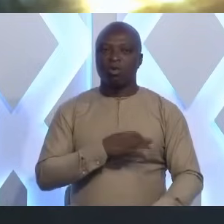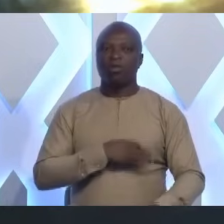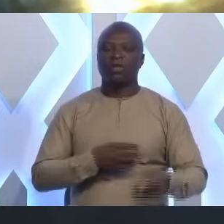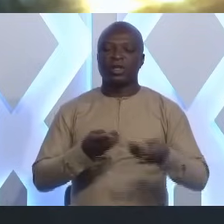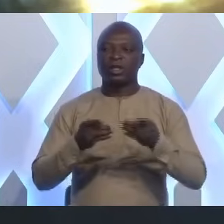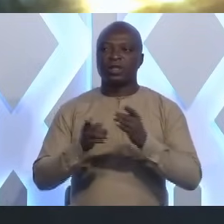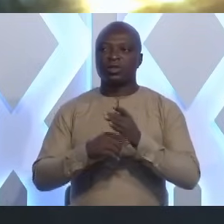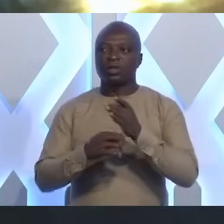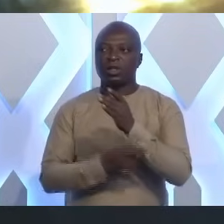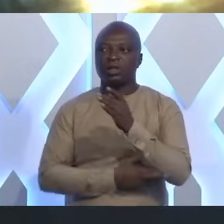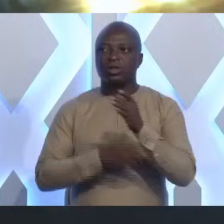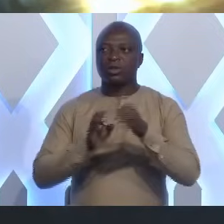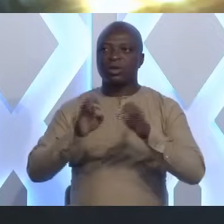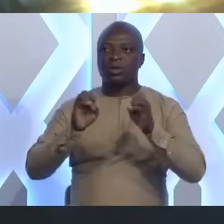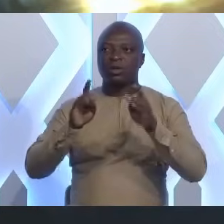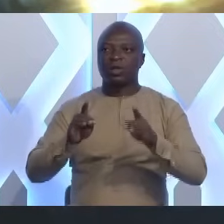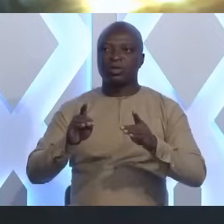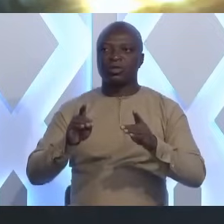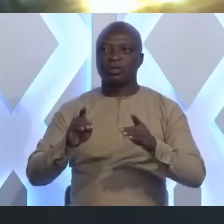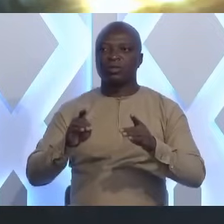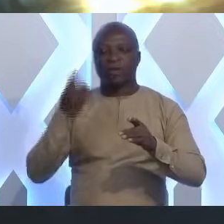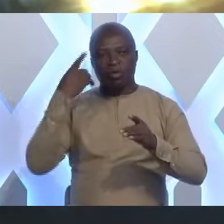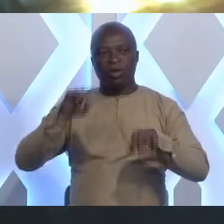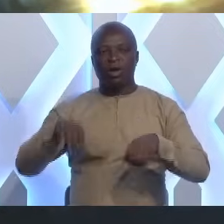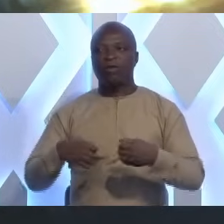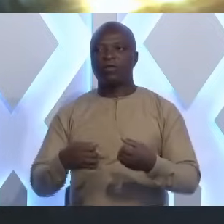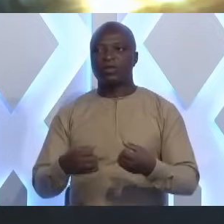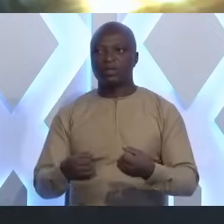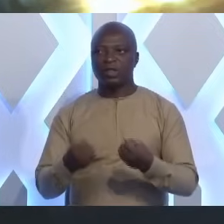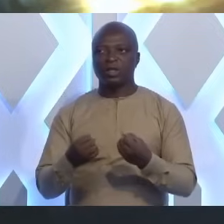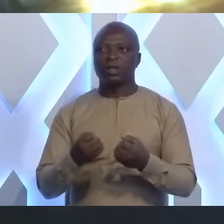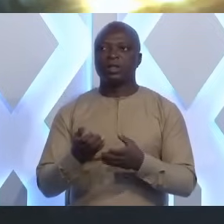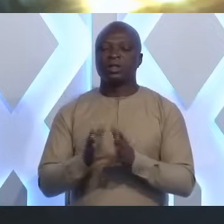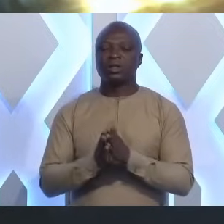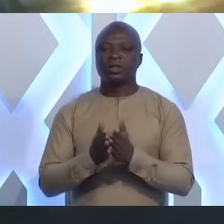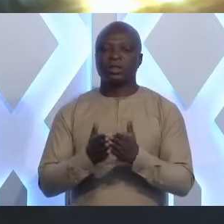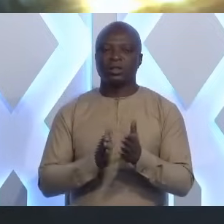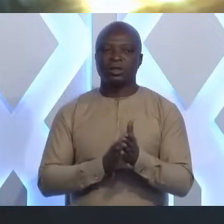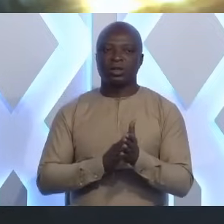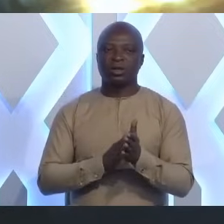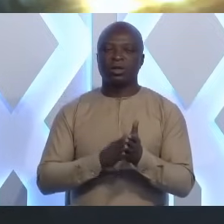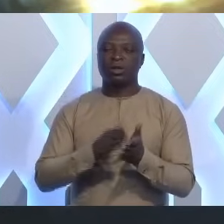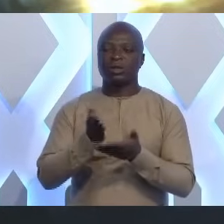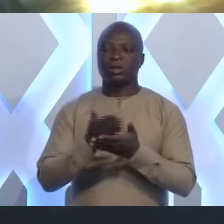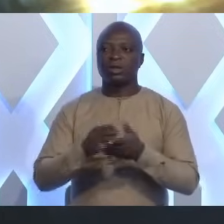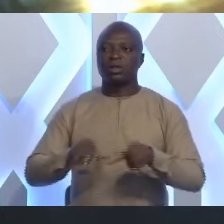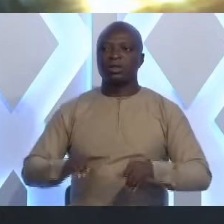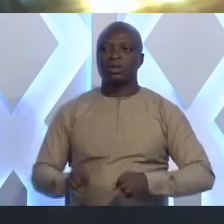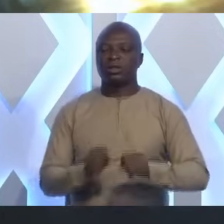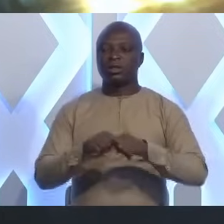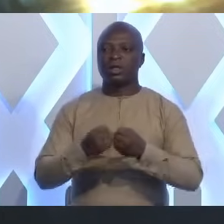directions régionales de l'éducation. C'est pour renforcer l'équipement des établissements dans les séries scientifiques. Désiré